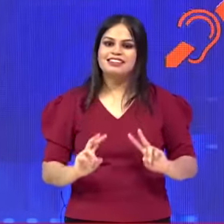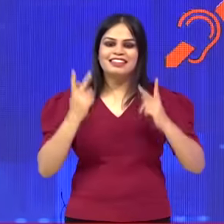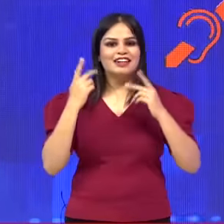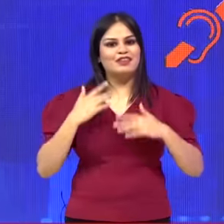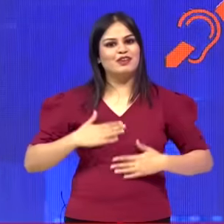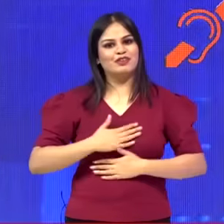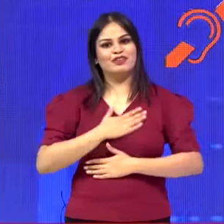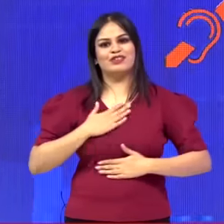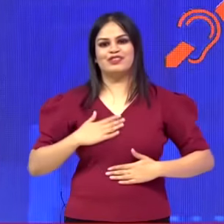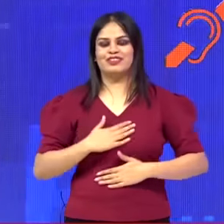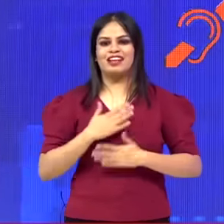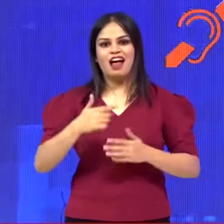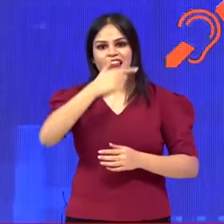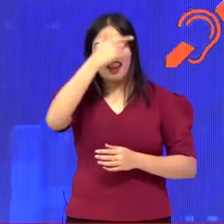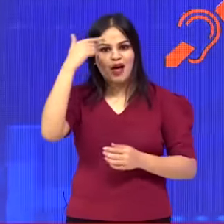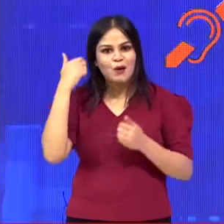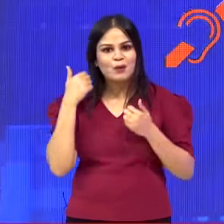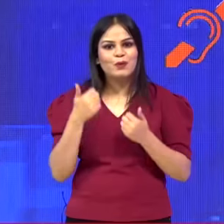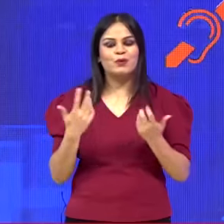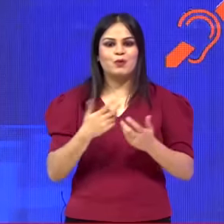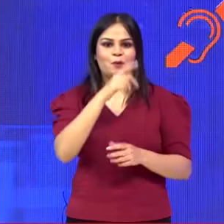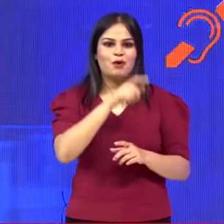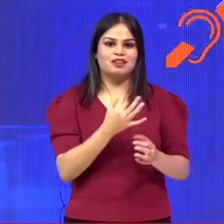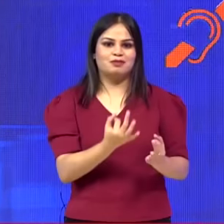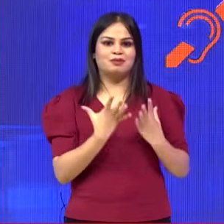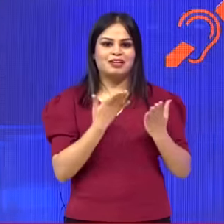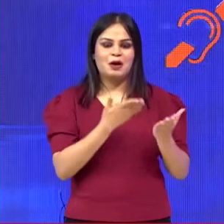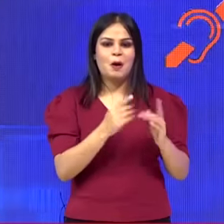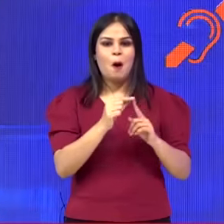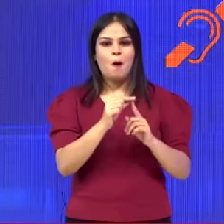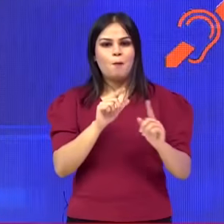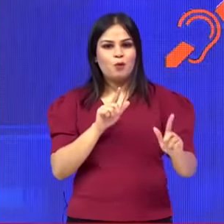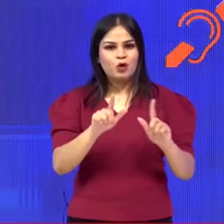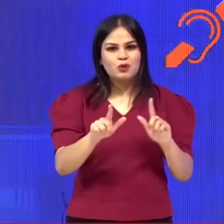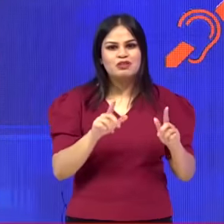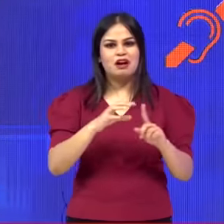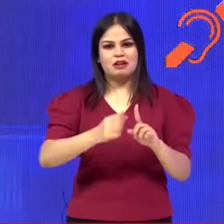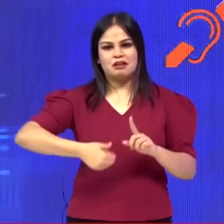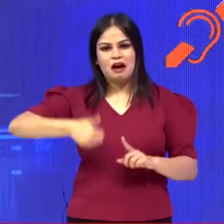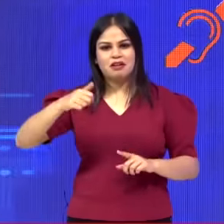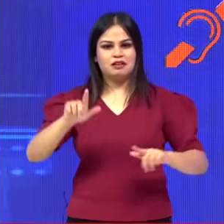been fortunate that I worked with great guys, great producers, great directors,